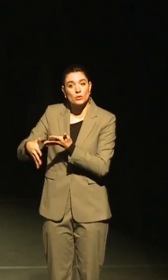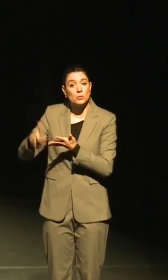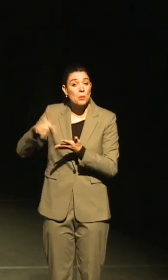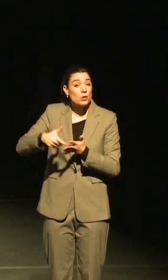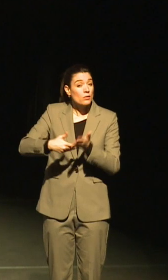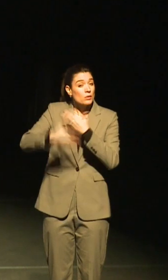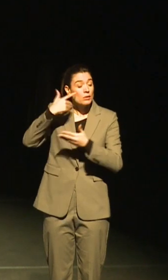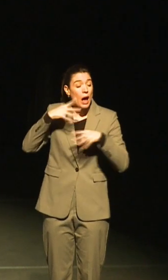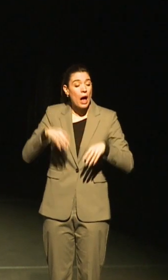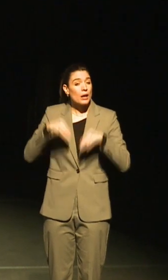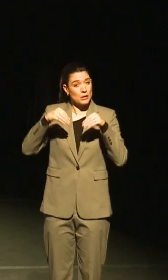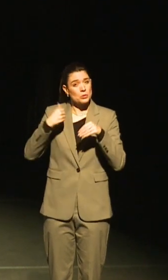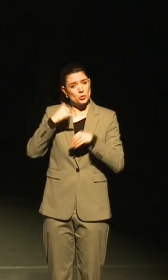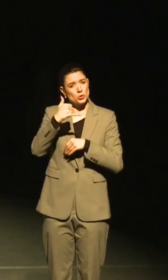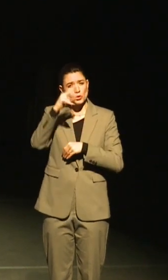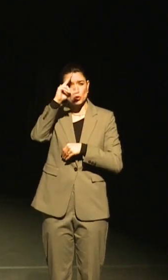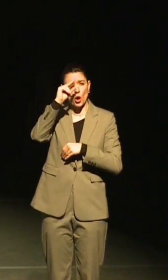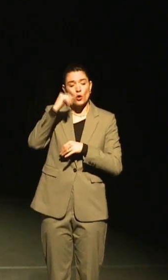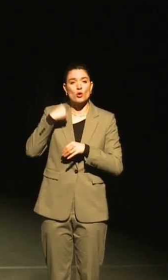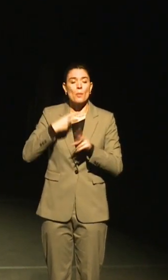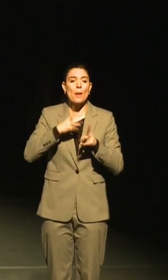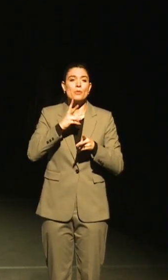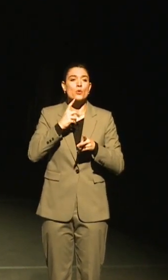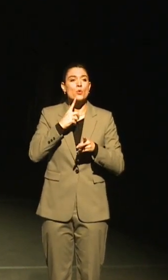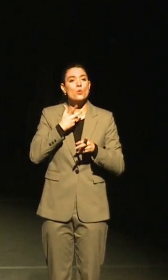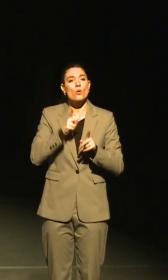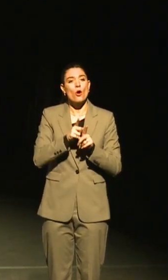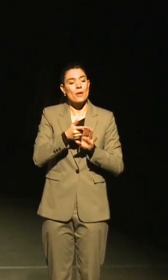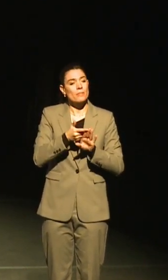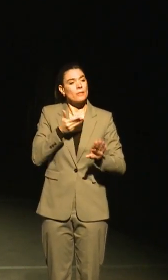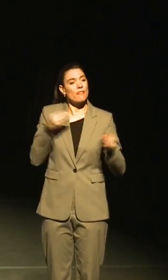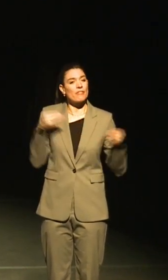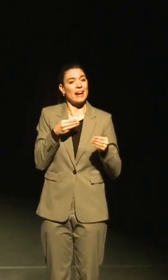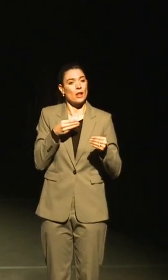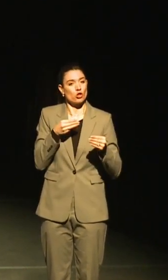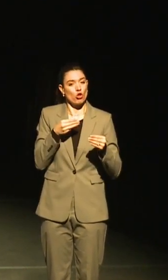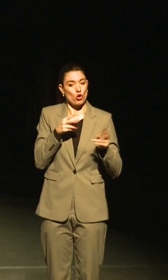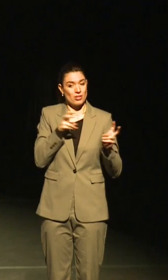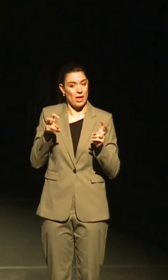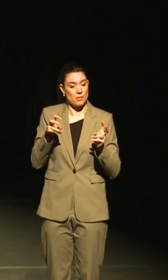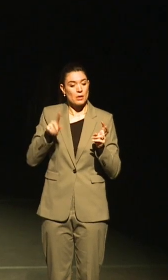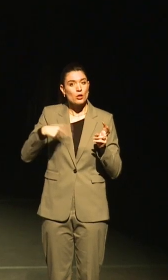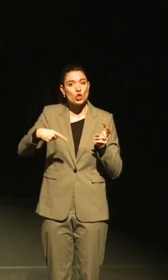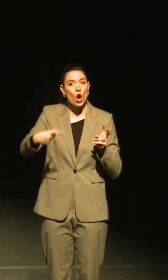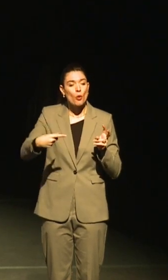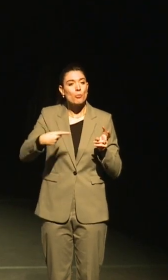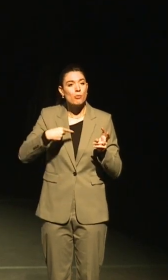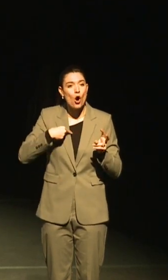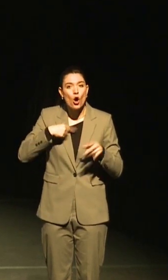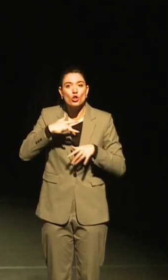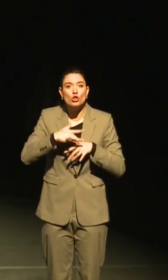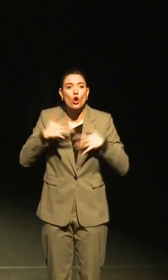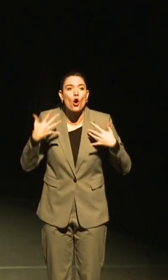però era una conoscenza più oggettiva e meno soggettiva quindi ho imparato a vivere sulla mia pelle tutta una serie